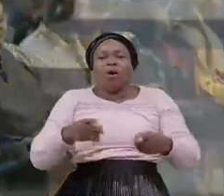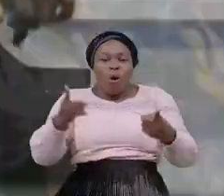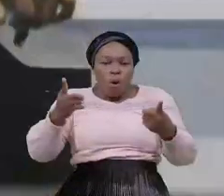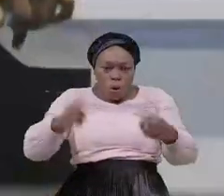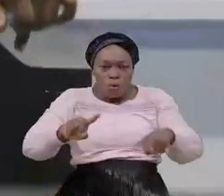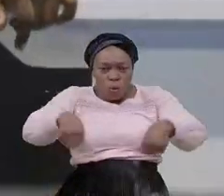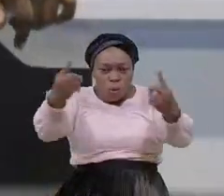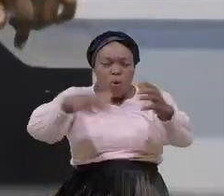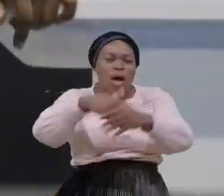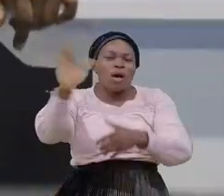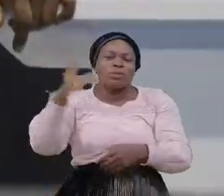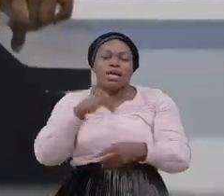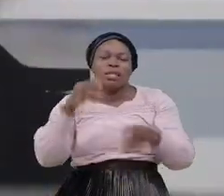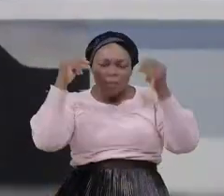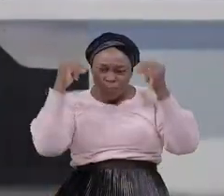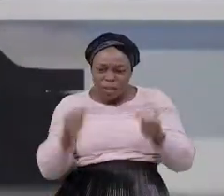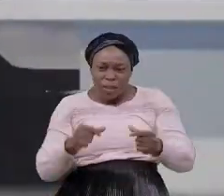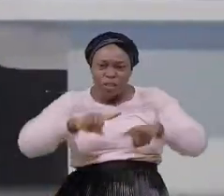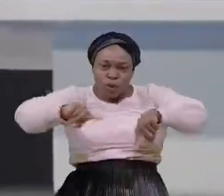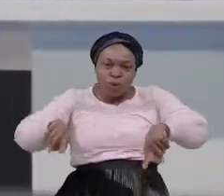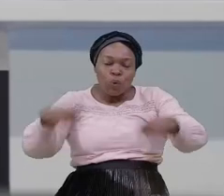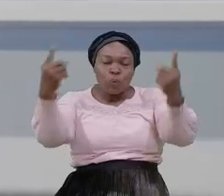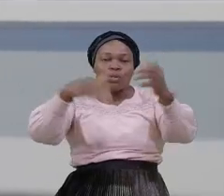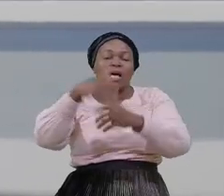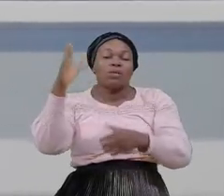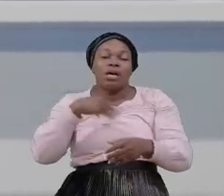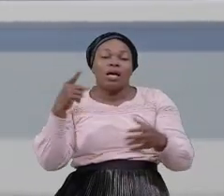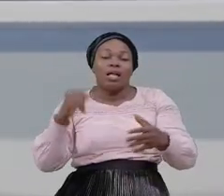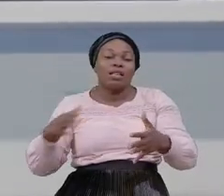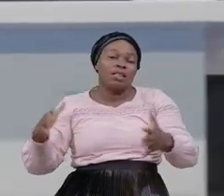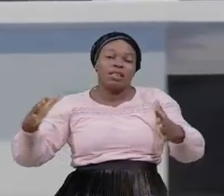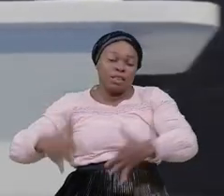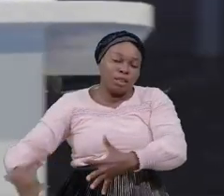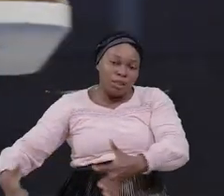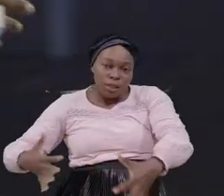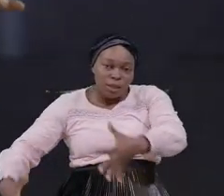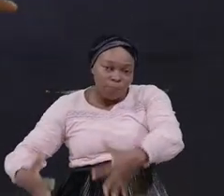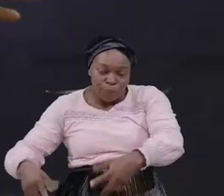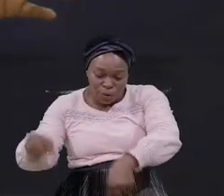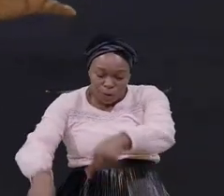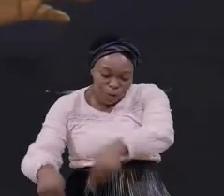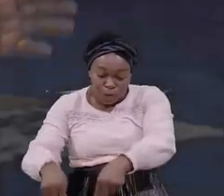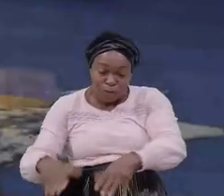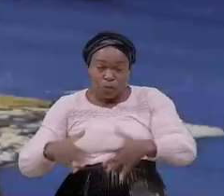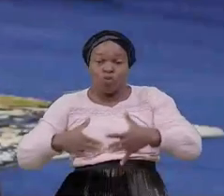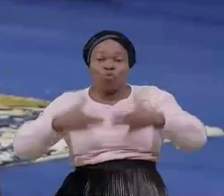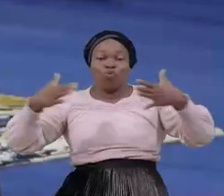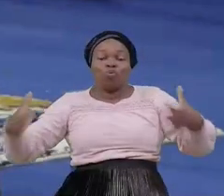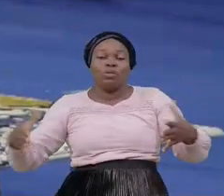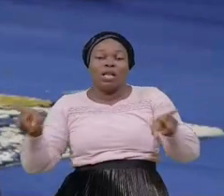Aussitôt, ces choses vont sortir. Et l'éléphantiasis, et le pied,